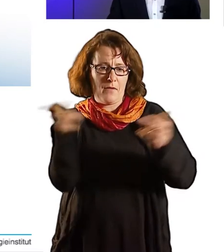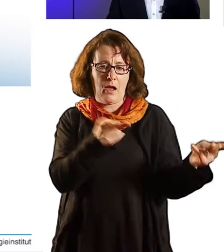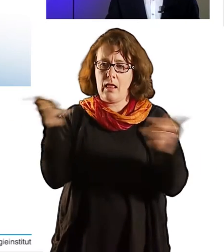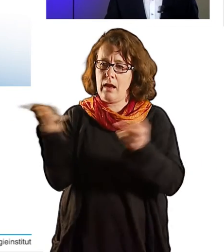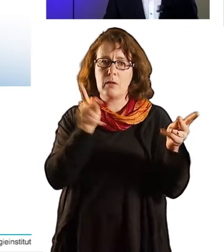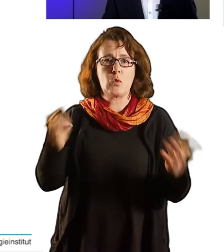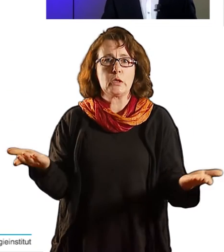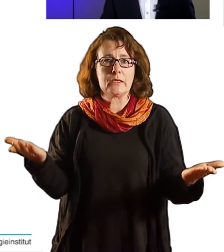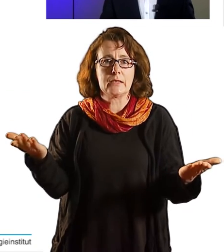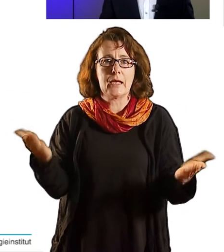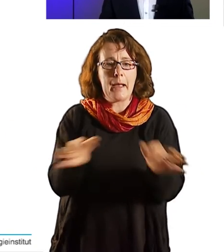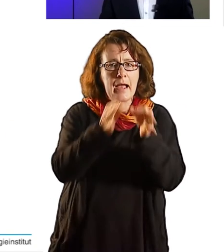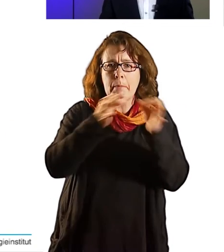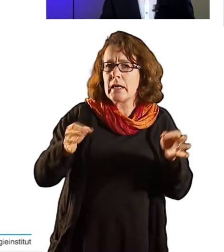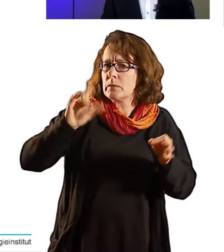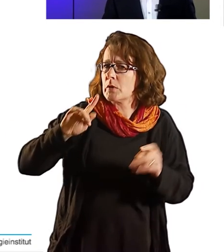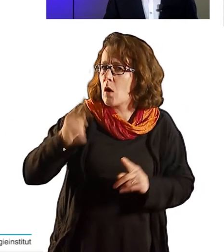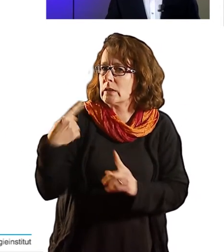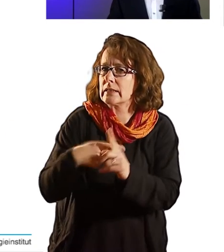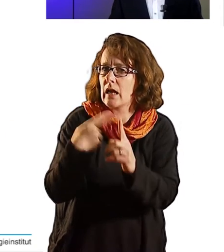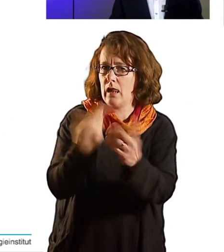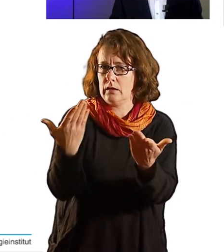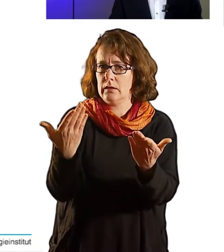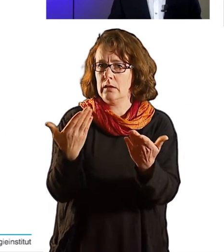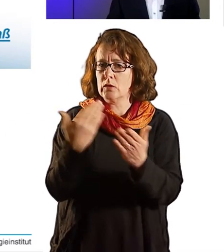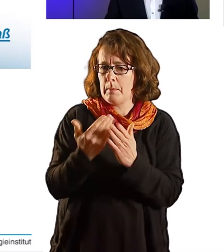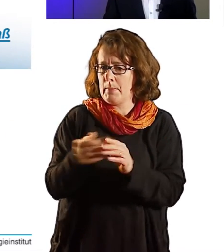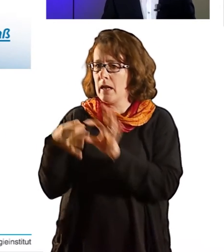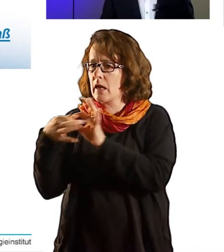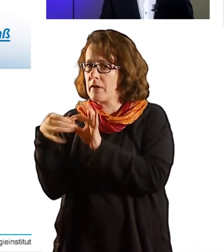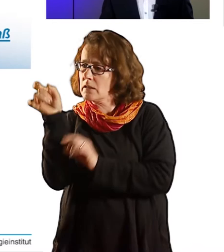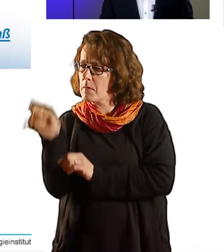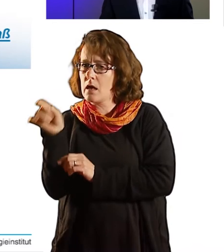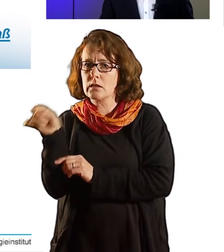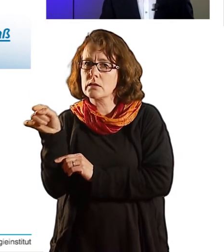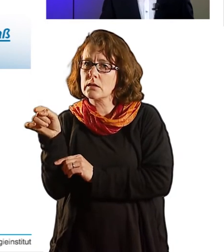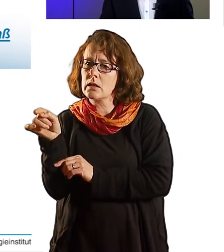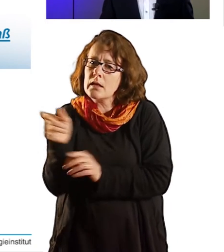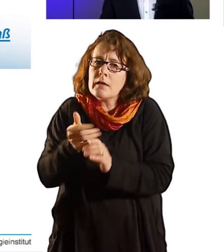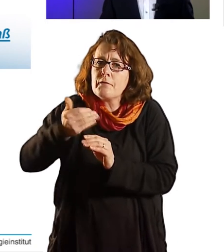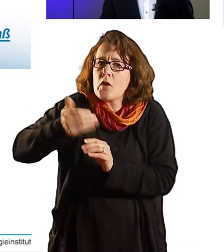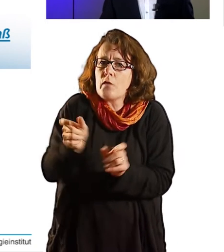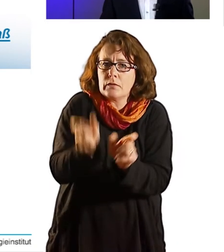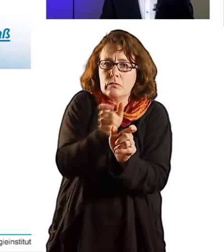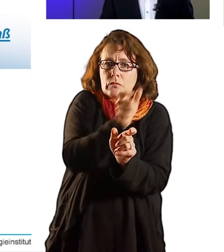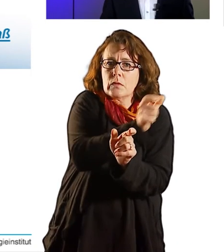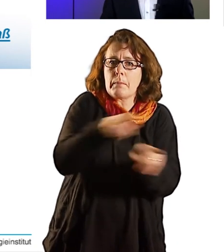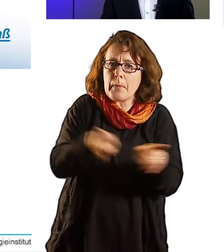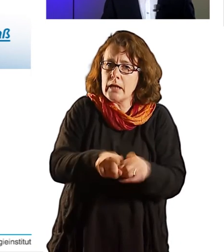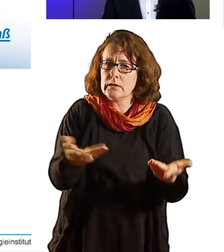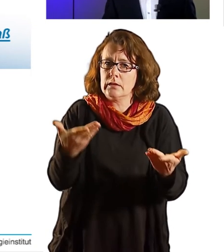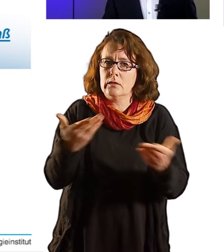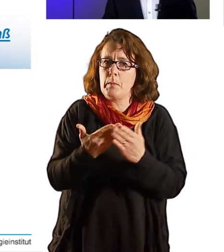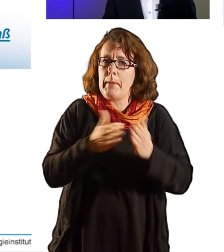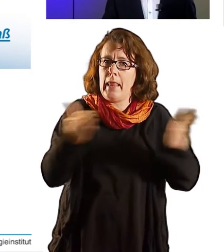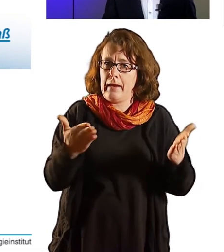Größenart verglichen. Messen bedeutet aber auch stets zählen, und zwar wie oft das Referenzmaß, zum Beispiel ein Längenmaß, in die zu messende Größe